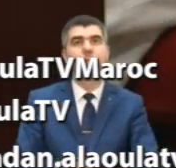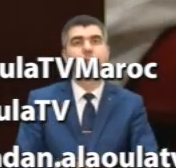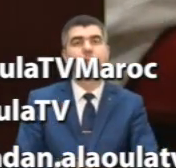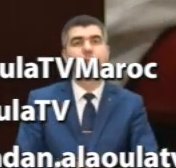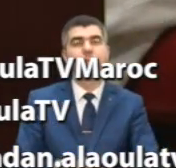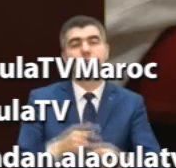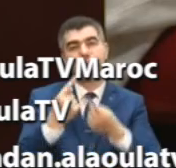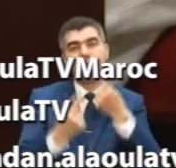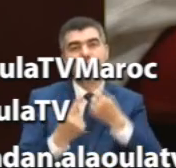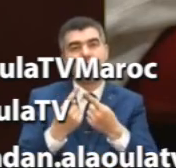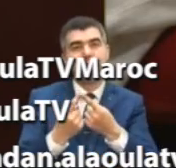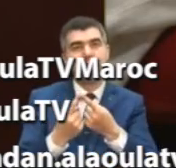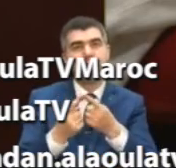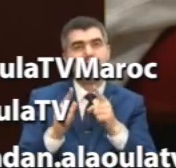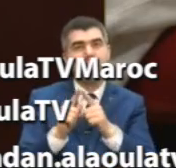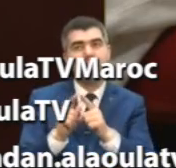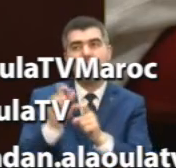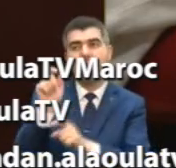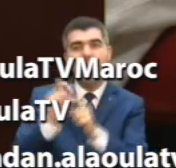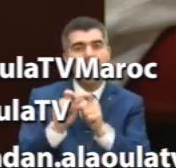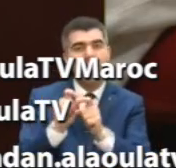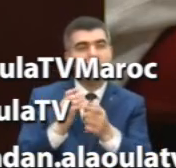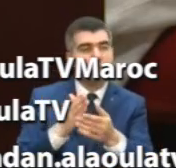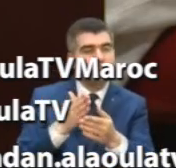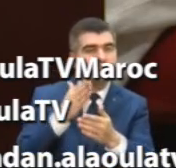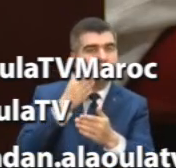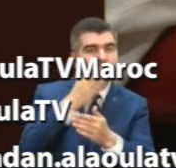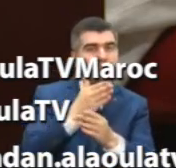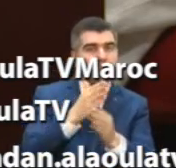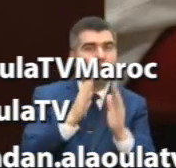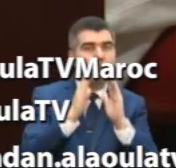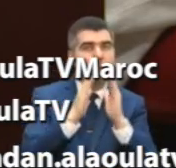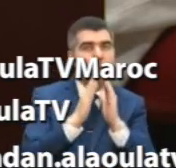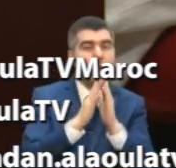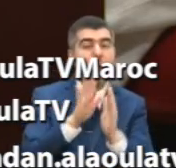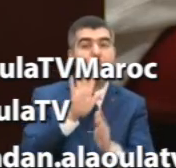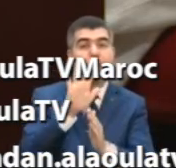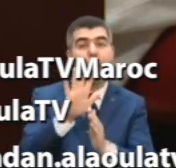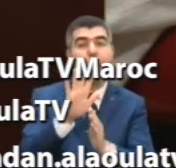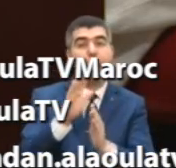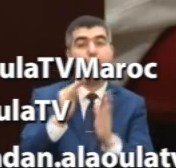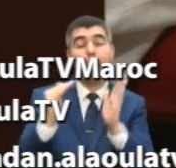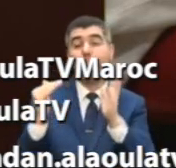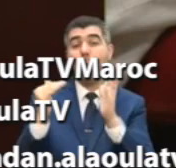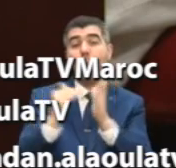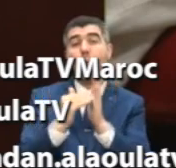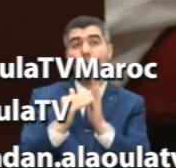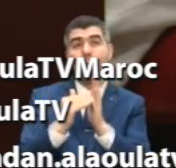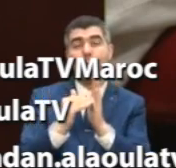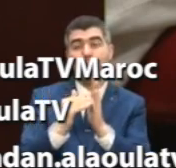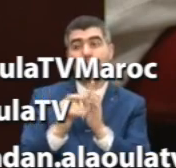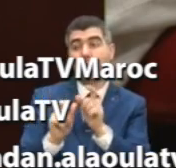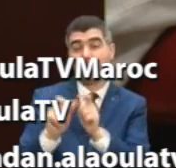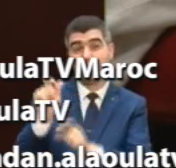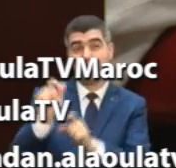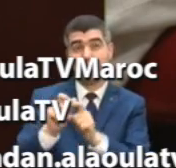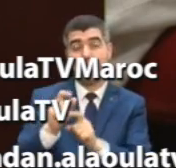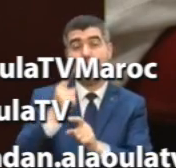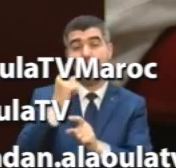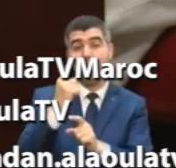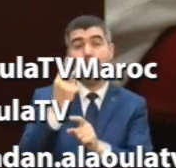شروط العيش ديال تقريبا 5 ملايين ديال المغاربة، 1,200,000